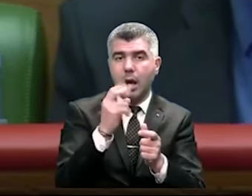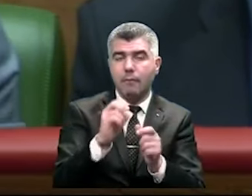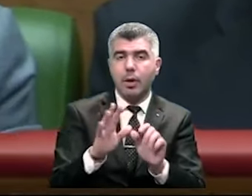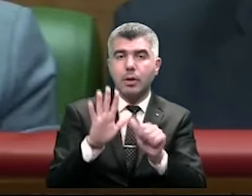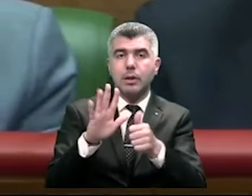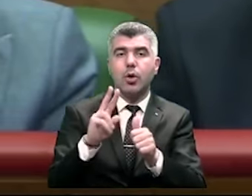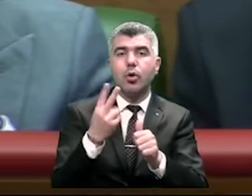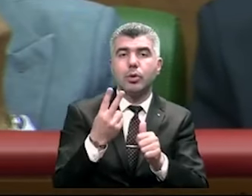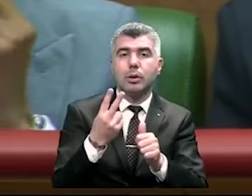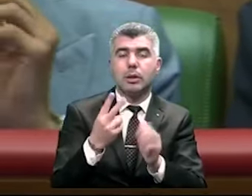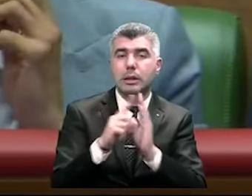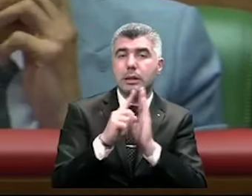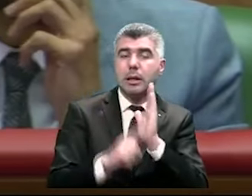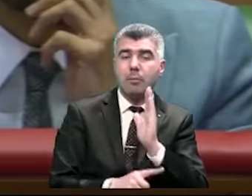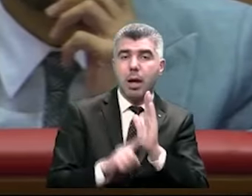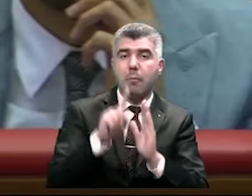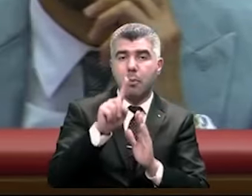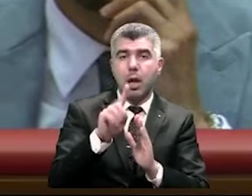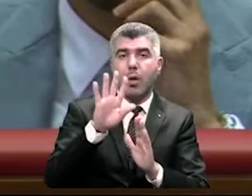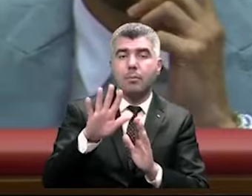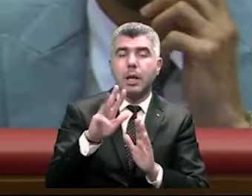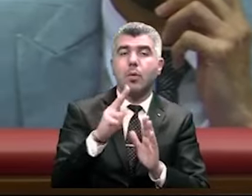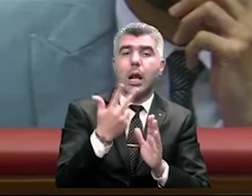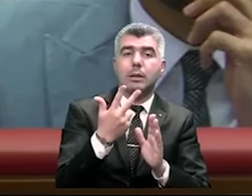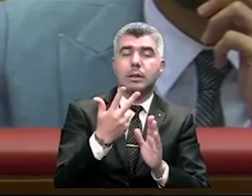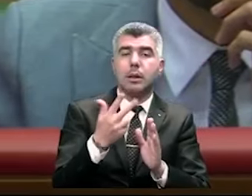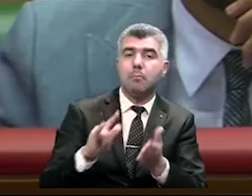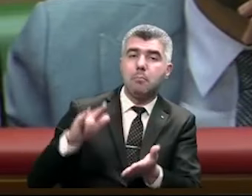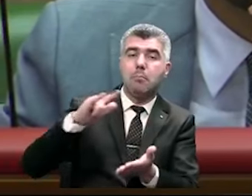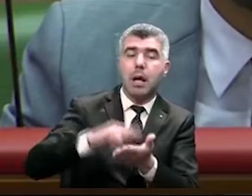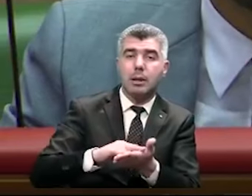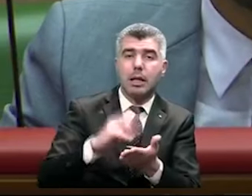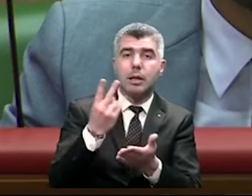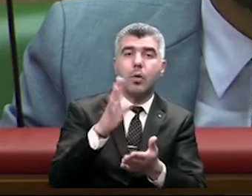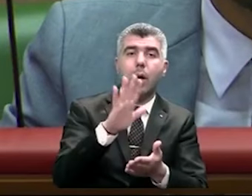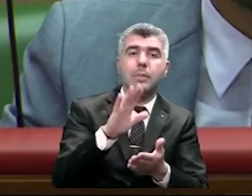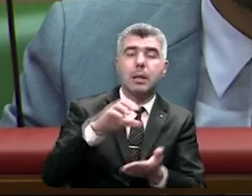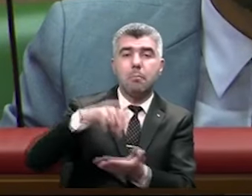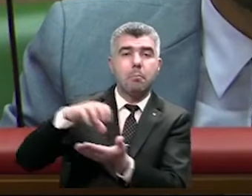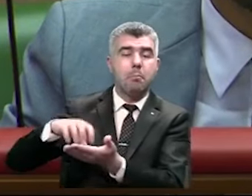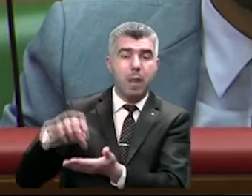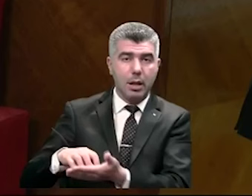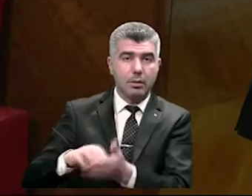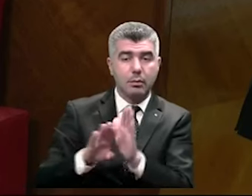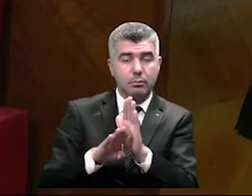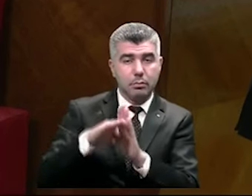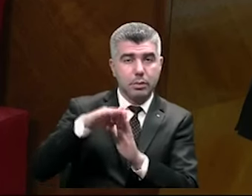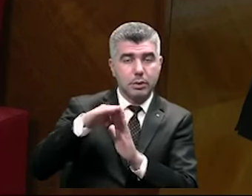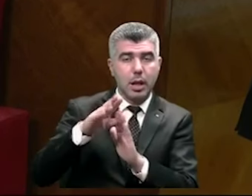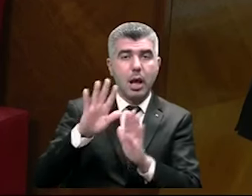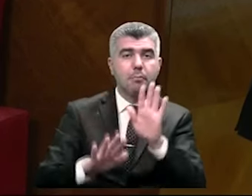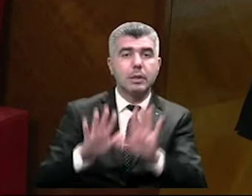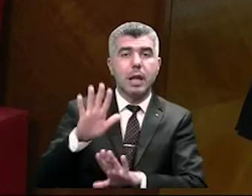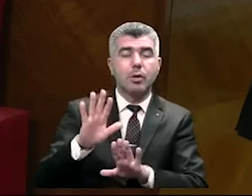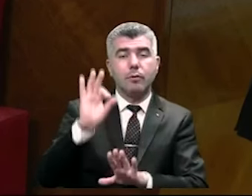اسبوعيه منتظمه تتربط المغرب ب 135 مطار دولي في 52 بلد هذا ارتفاع قدره 15% مقارنه مع